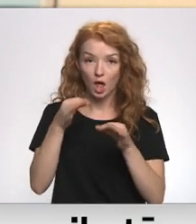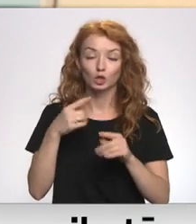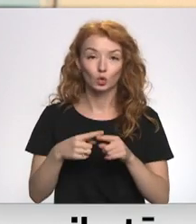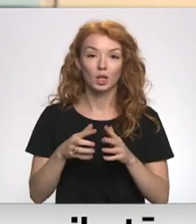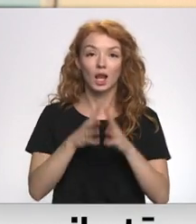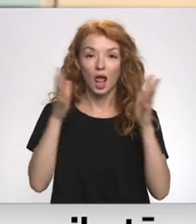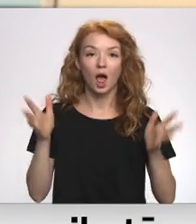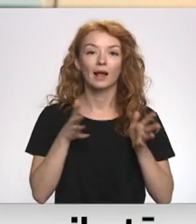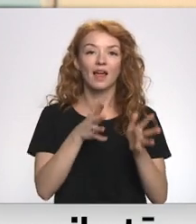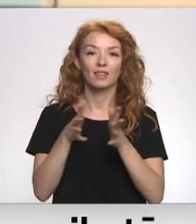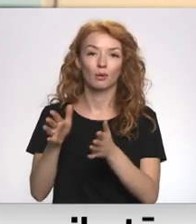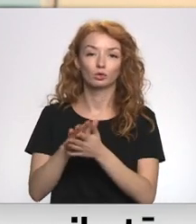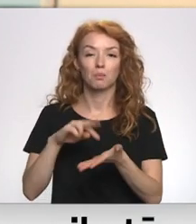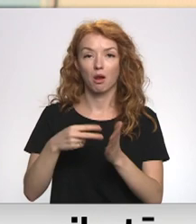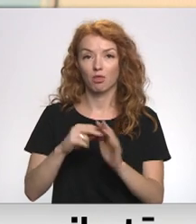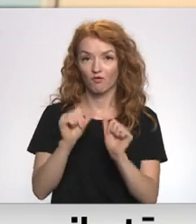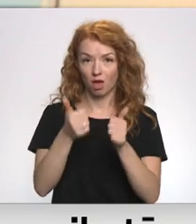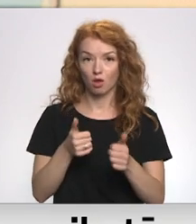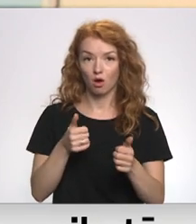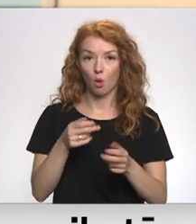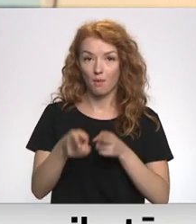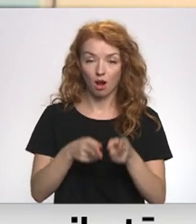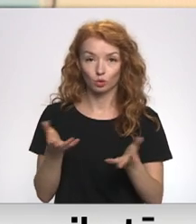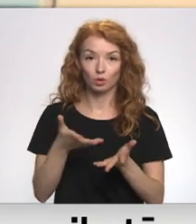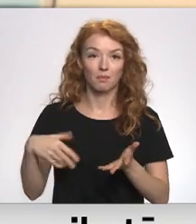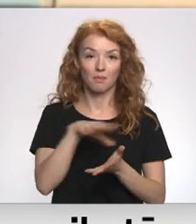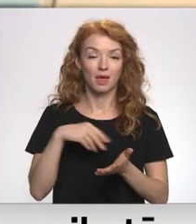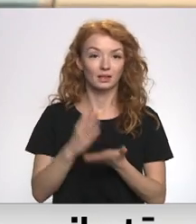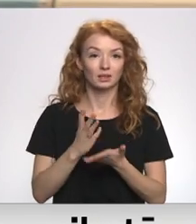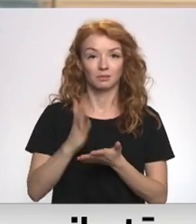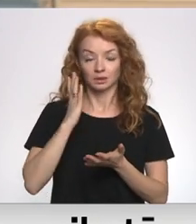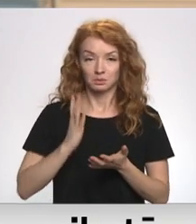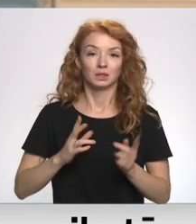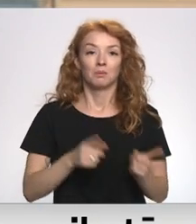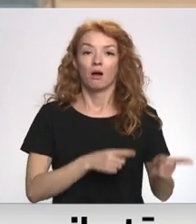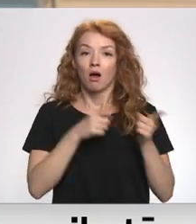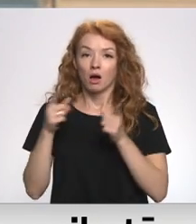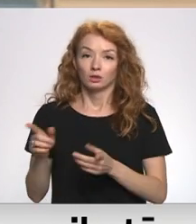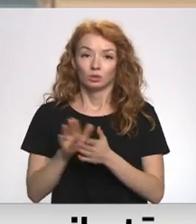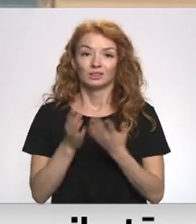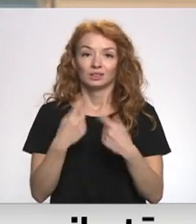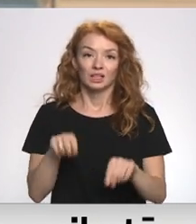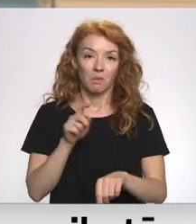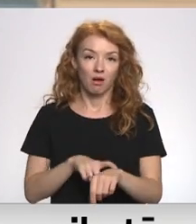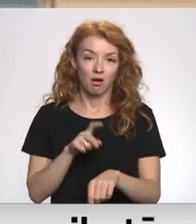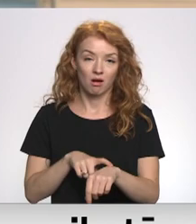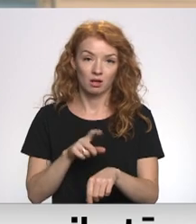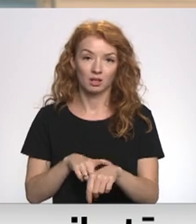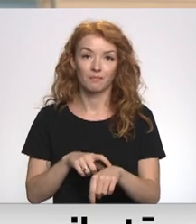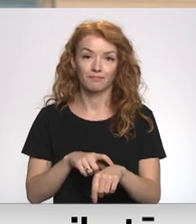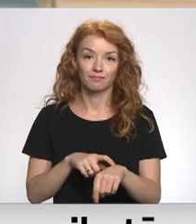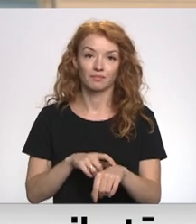lielāka ietekme ir mūsu plānveida operācijas, kur mēs esam spiesti pārcelt uz citiem laikiem